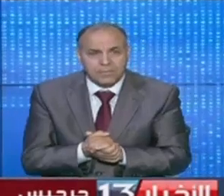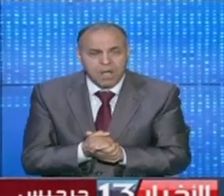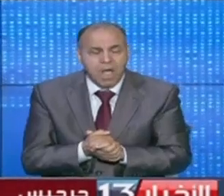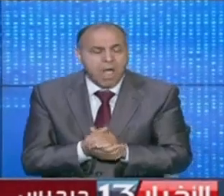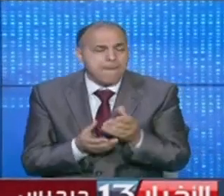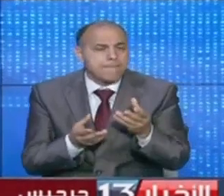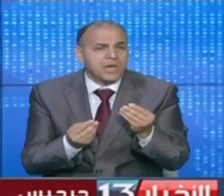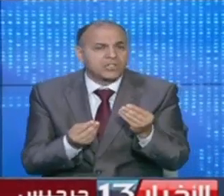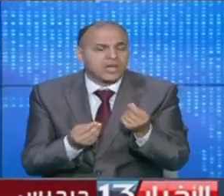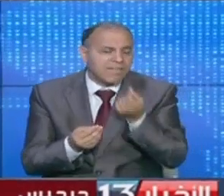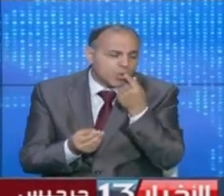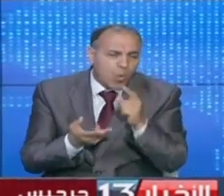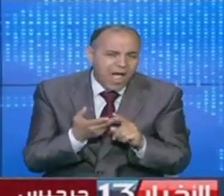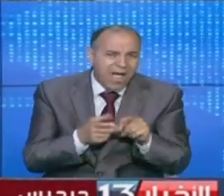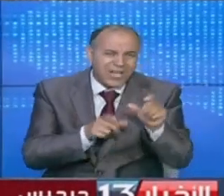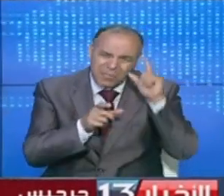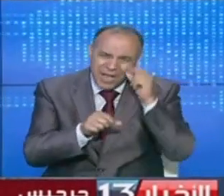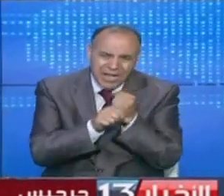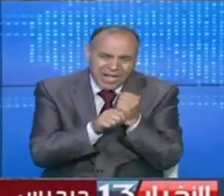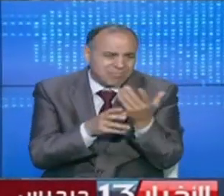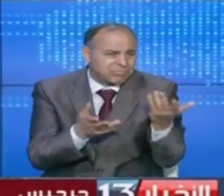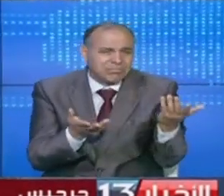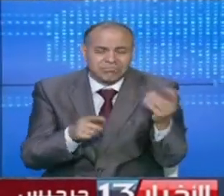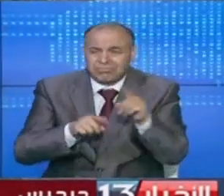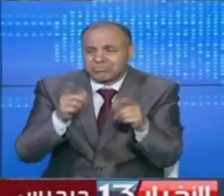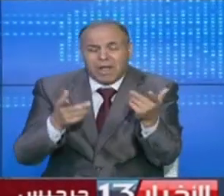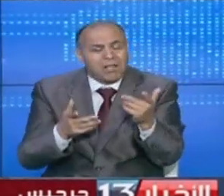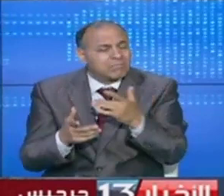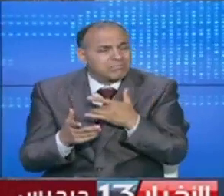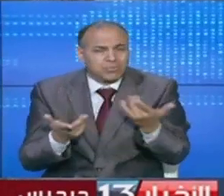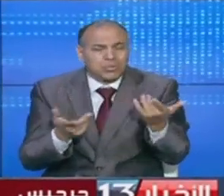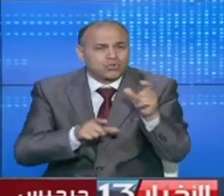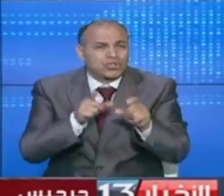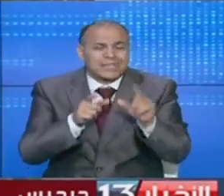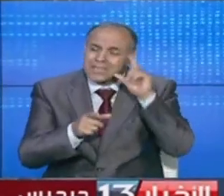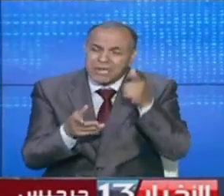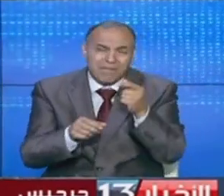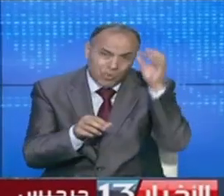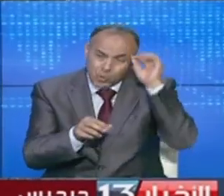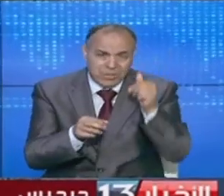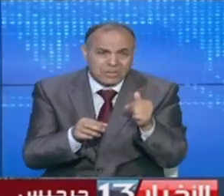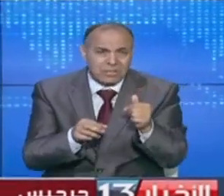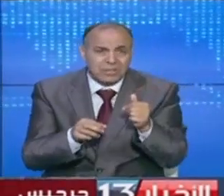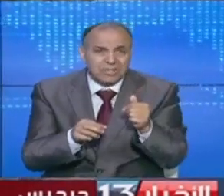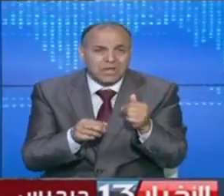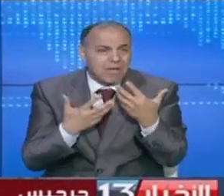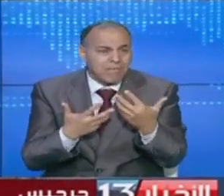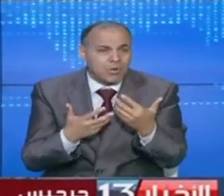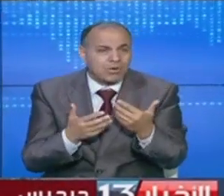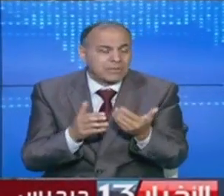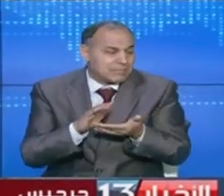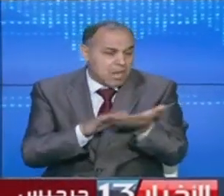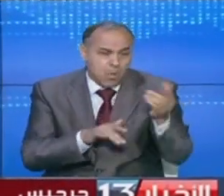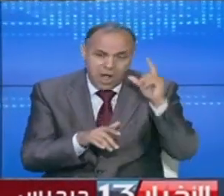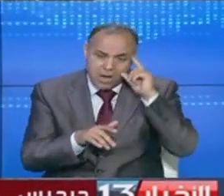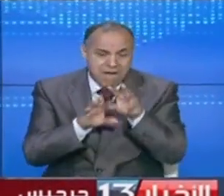اللي كان في علاج واللي كان فيه عمل واللي الظروف كل كل شخص وانقطعت بين السبب ان اكيد ان